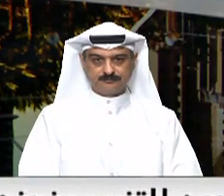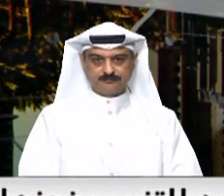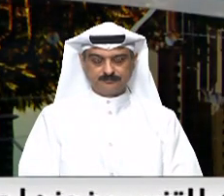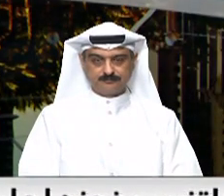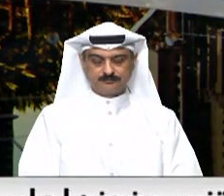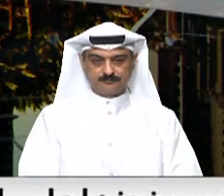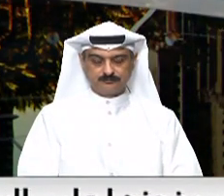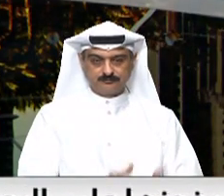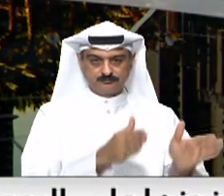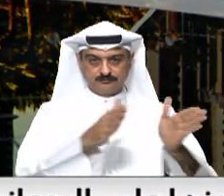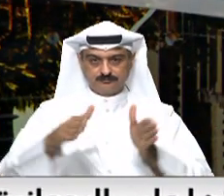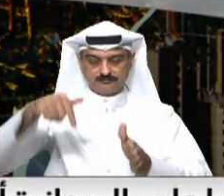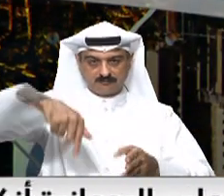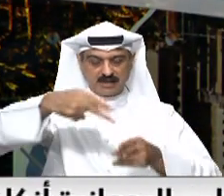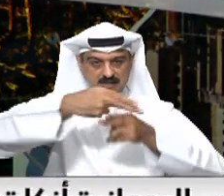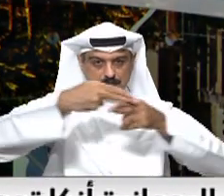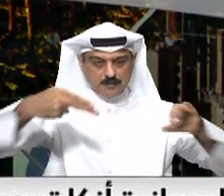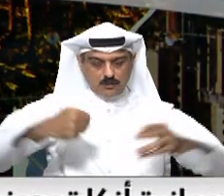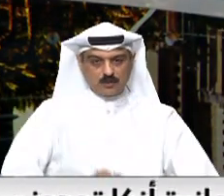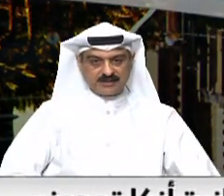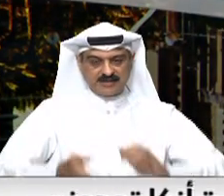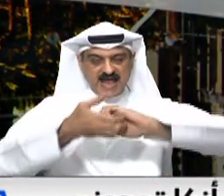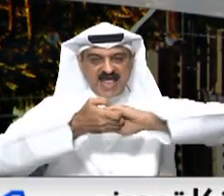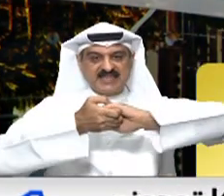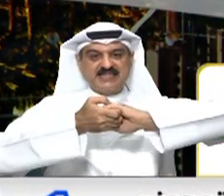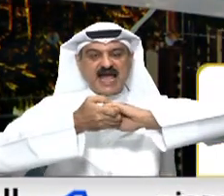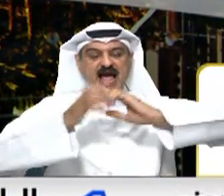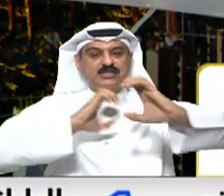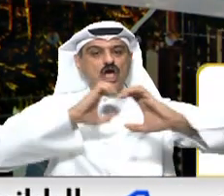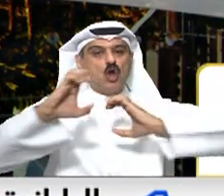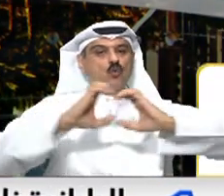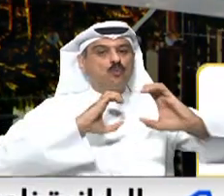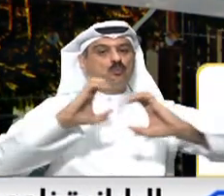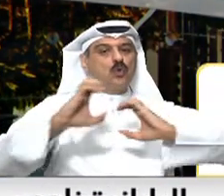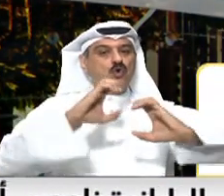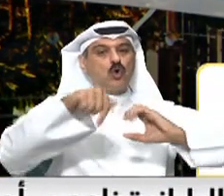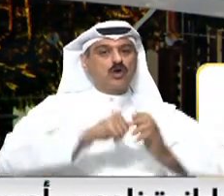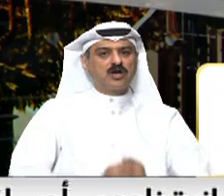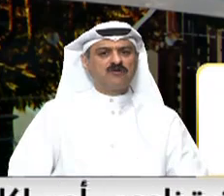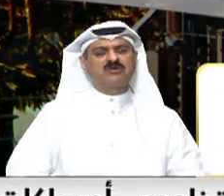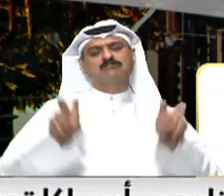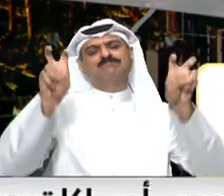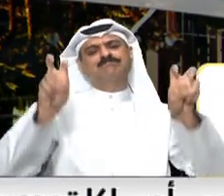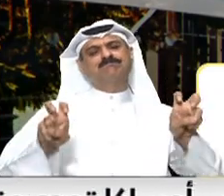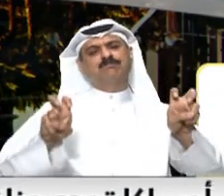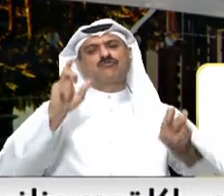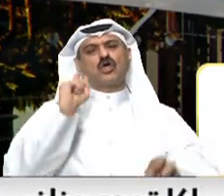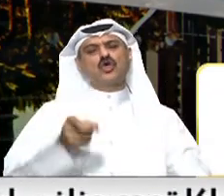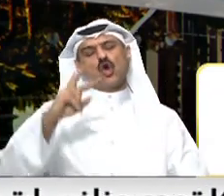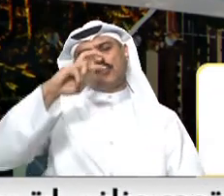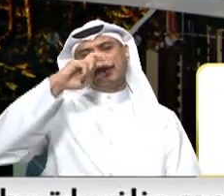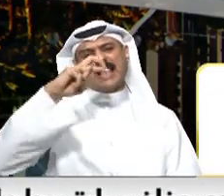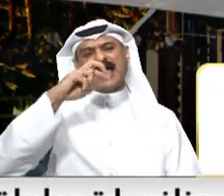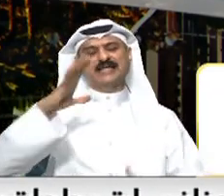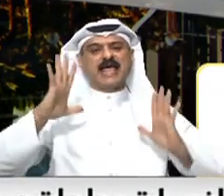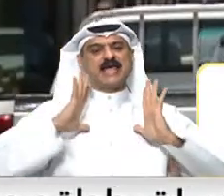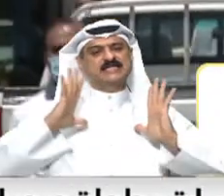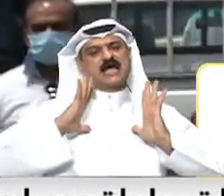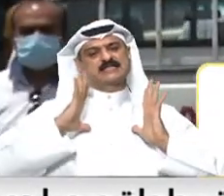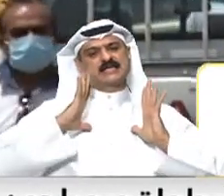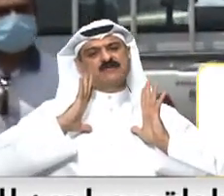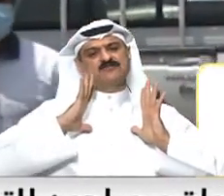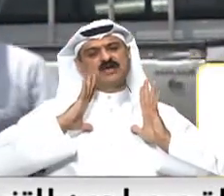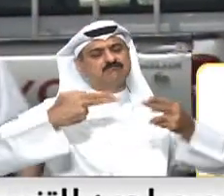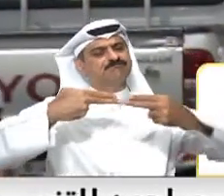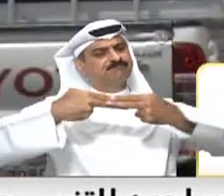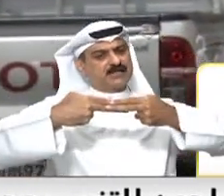نبقى محليا حيث اعلن اتحاد المصارف في الكويت تعطيل البنوك لاعمالها يوم الاحد المقبل الموافق 7 يوليو